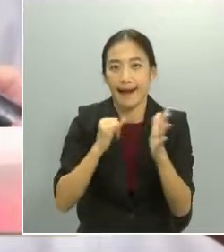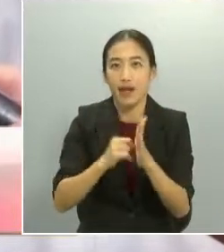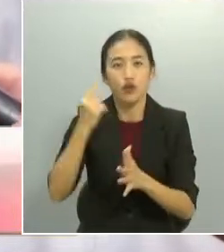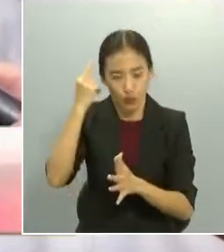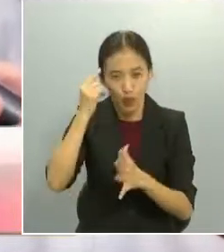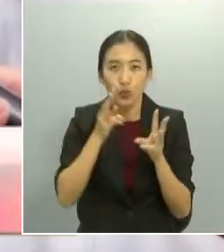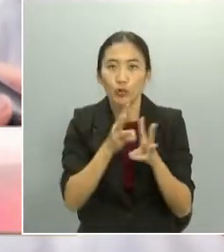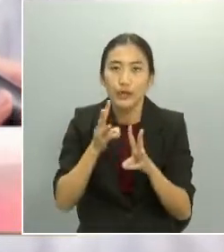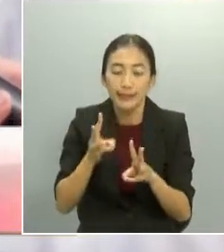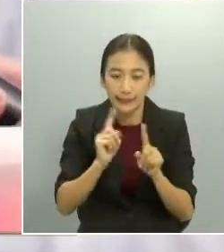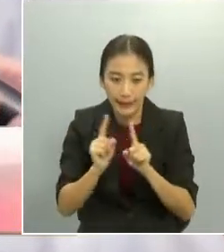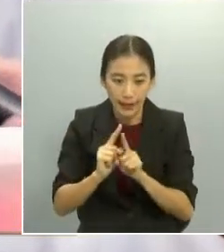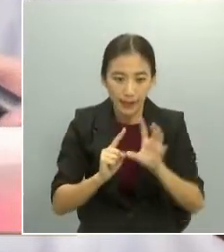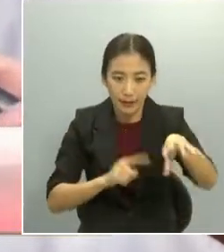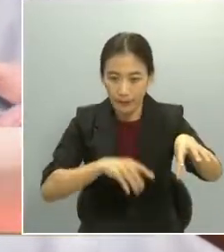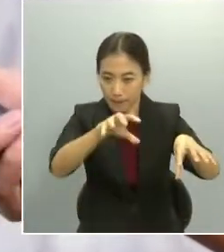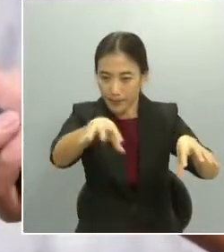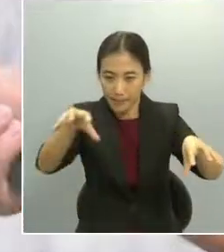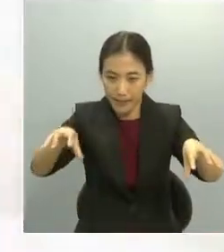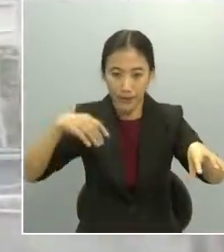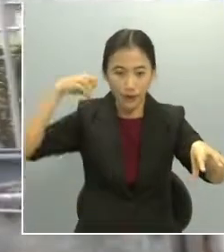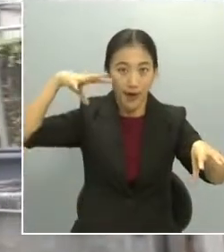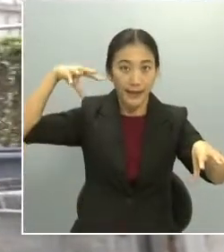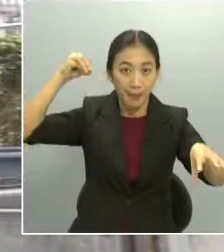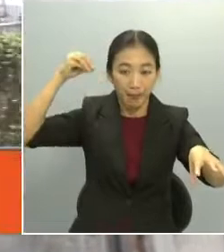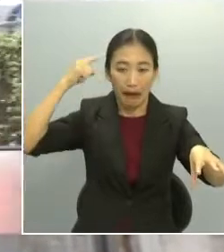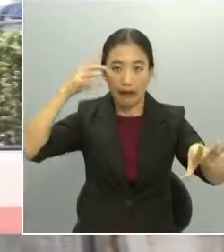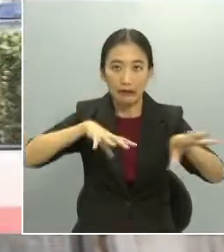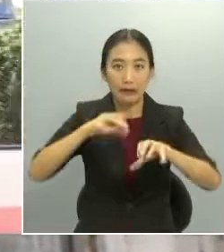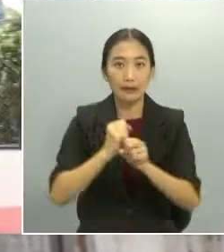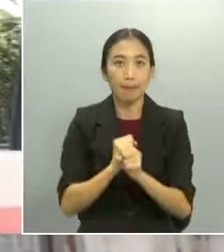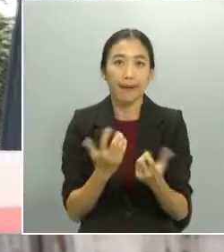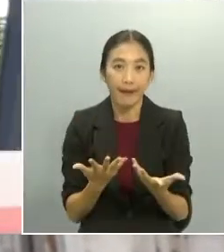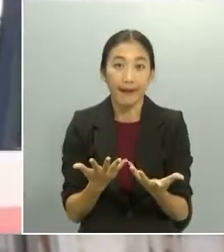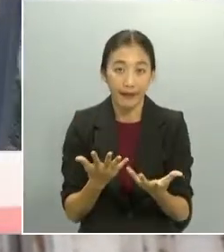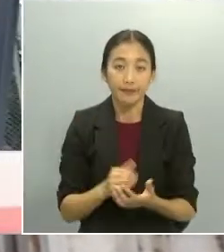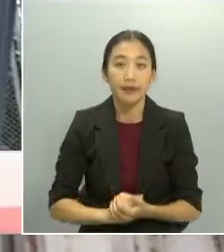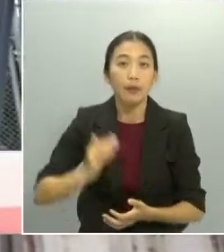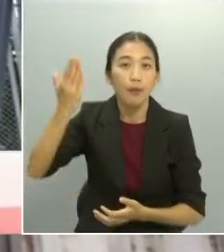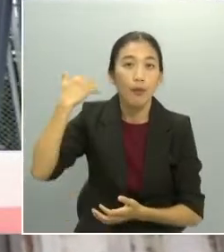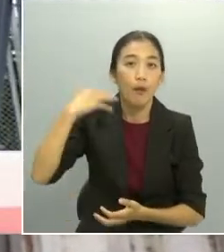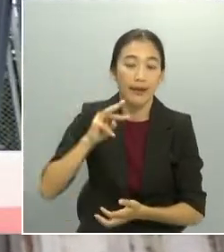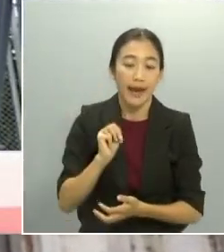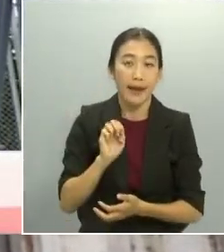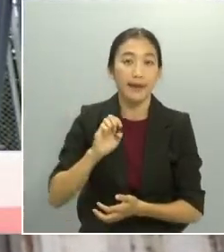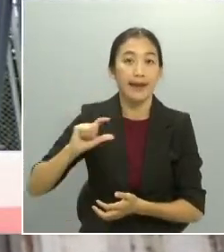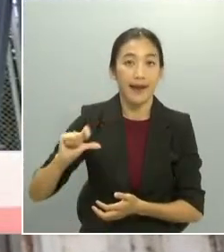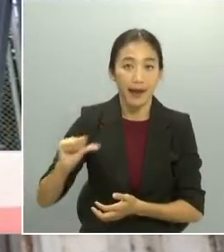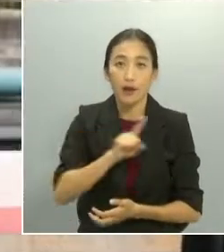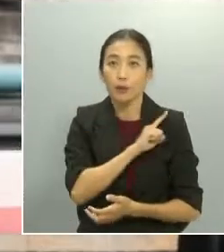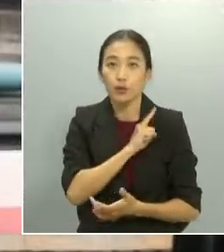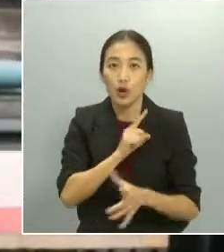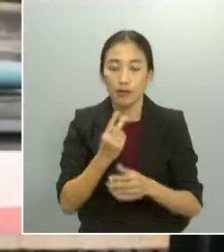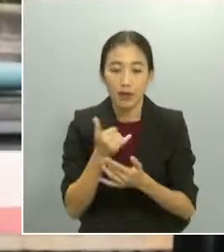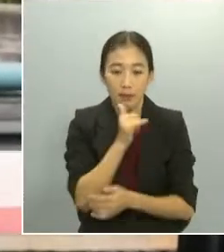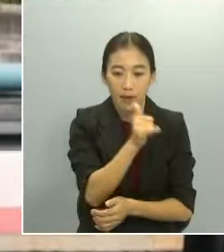สายที่สุด 3ไว้เพื่อๆๆในการจัดการเราไฟฟ้าดับครับที่ผ่านมา meaได้เข้าตรวจสอบและบำรุงรักษาระบบจ่ายไฟฟ้าให้กับ